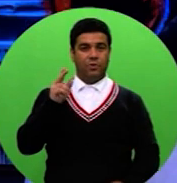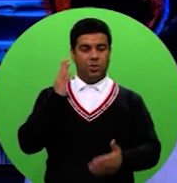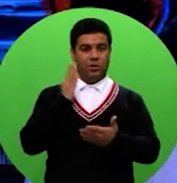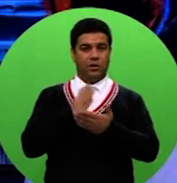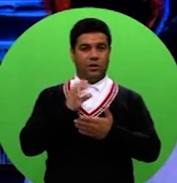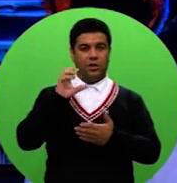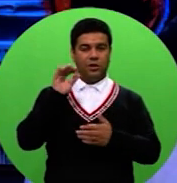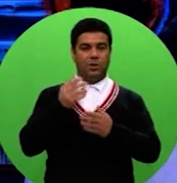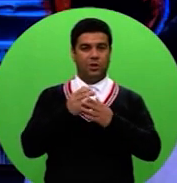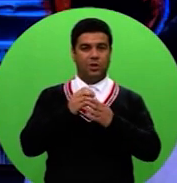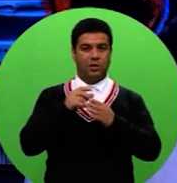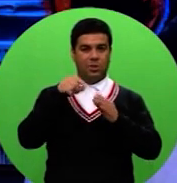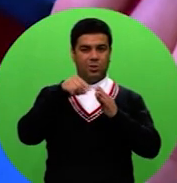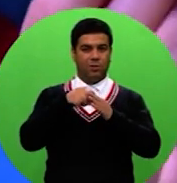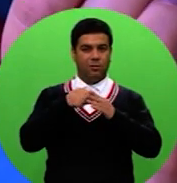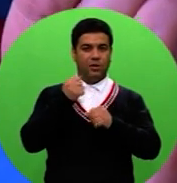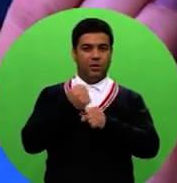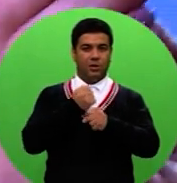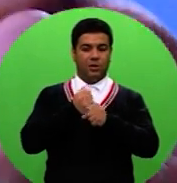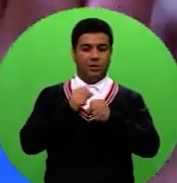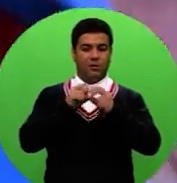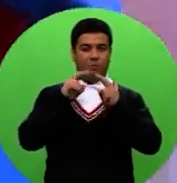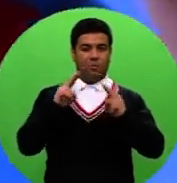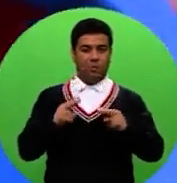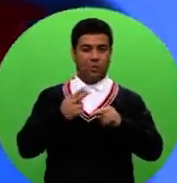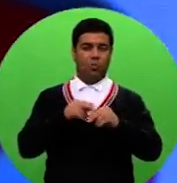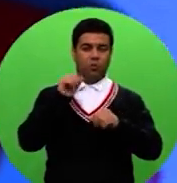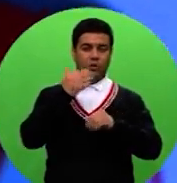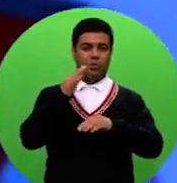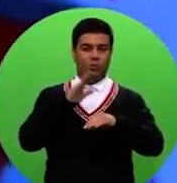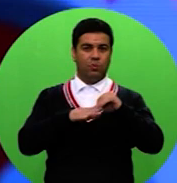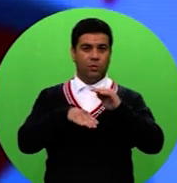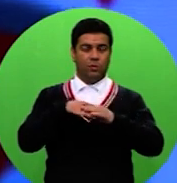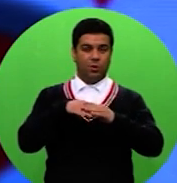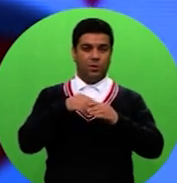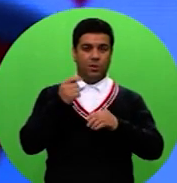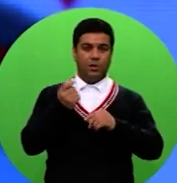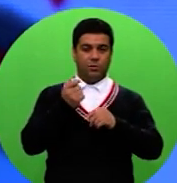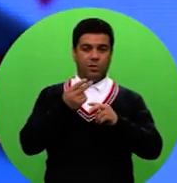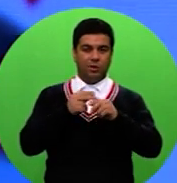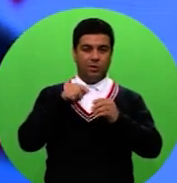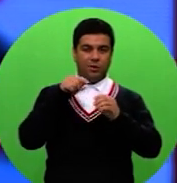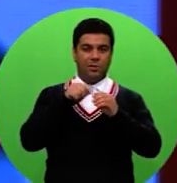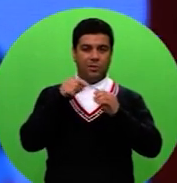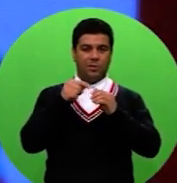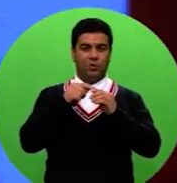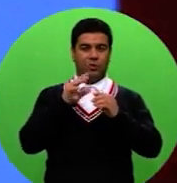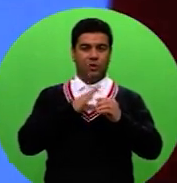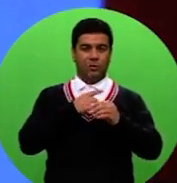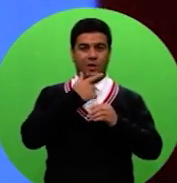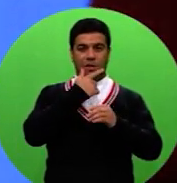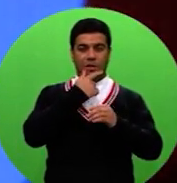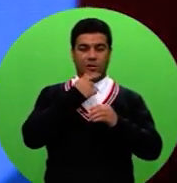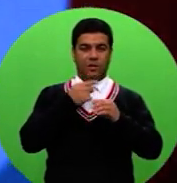стеки с таким вот шариком на конце, или если нет стека, пальцем, немножко